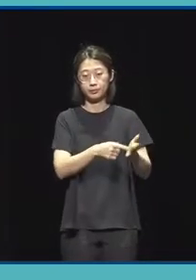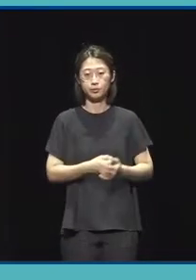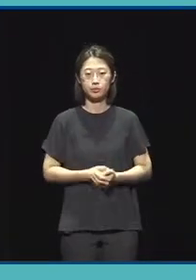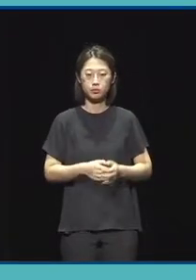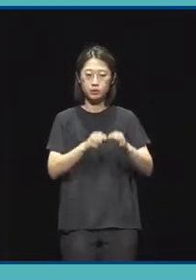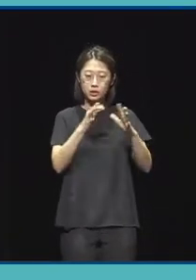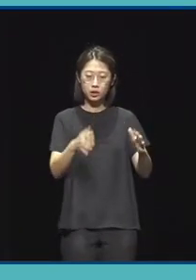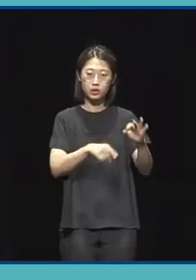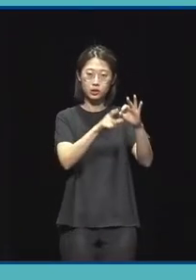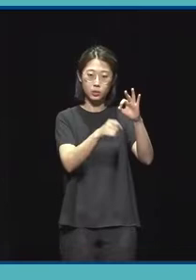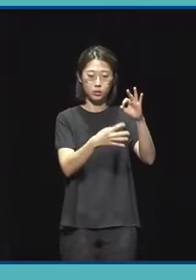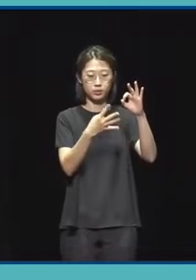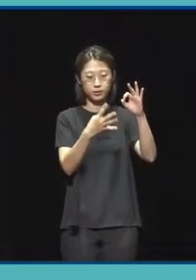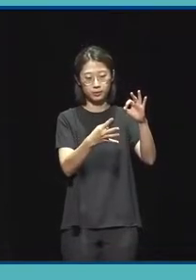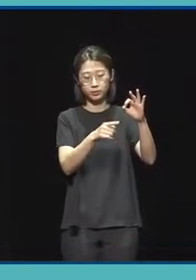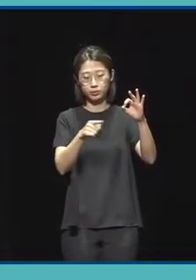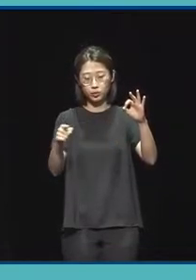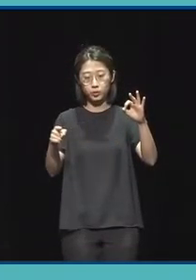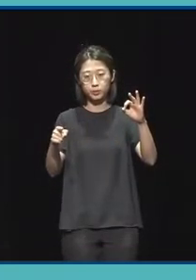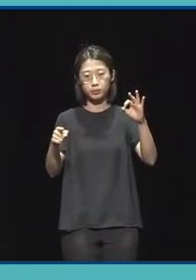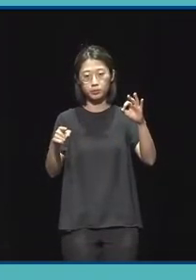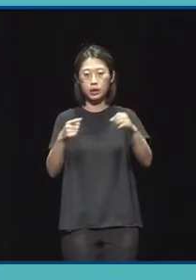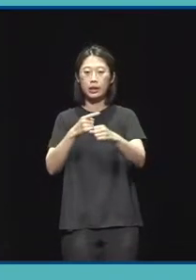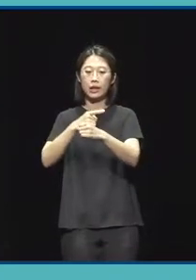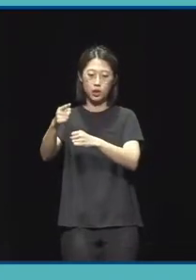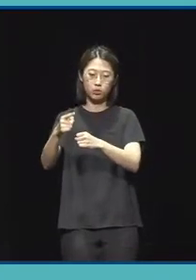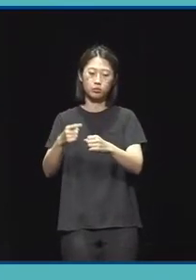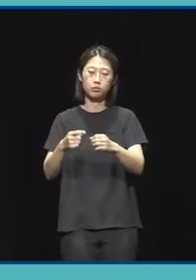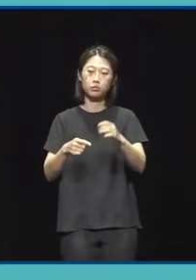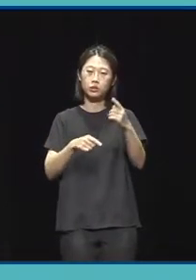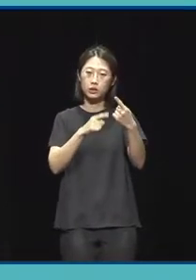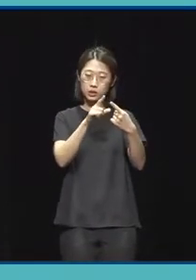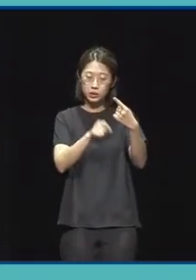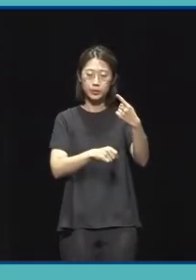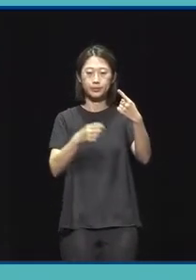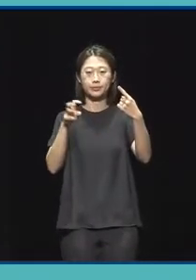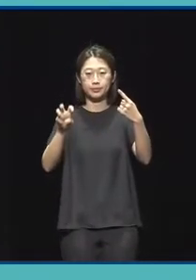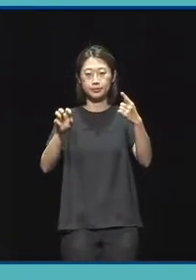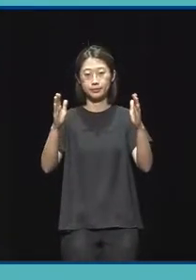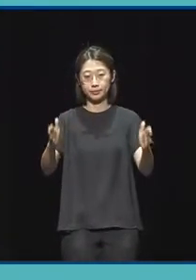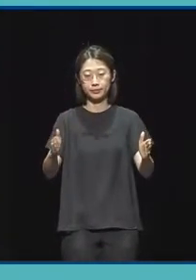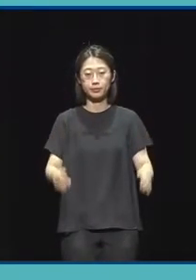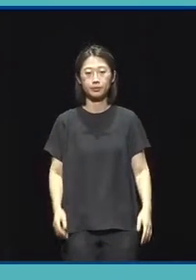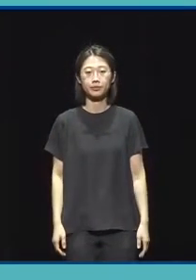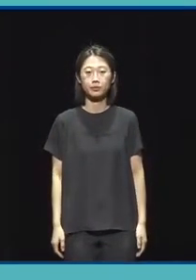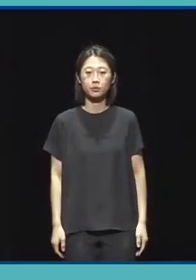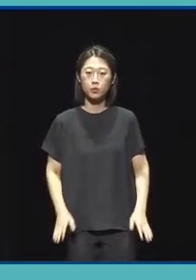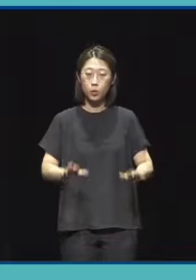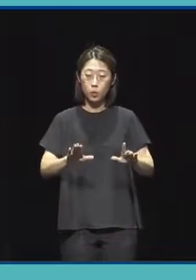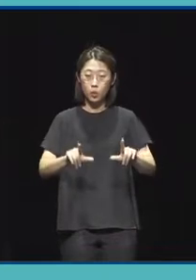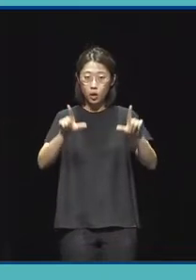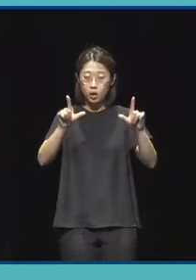신청 기간은 10월 4일부터 내년 1월 30일까지 봤습니다 올해